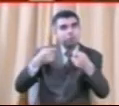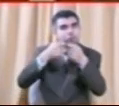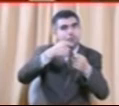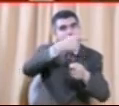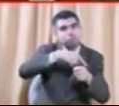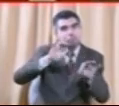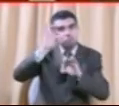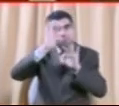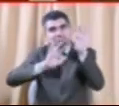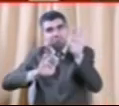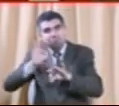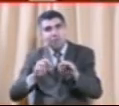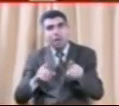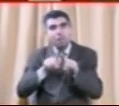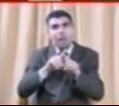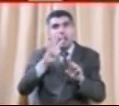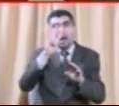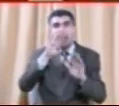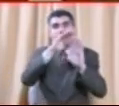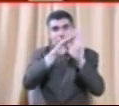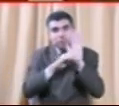الهدف 4 أهداف فرعية